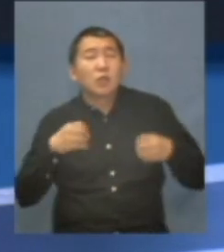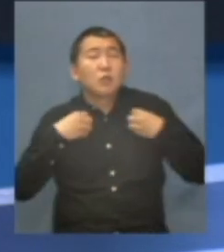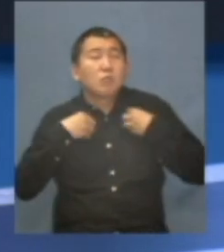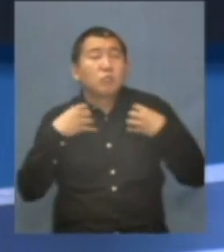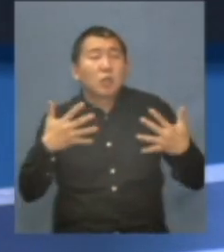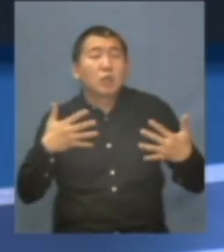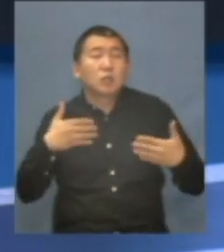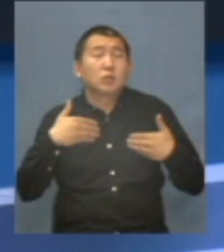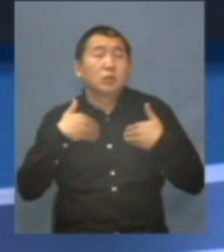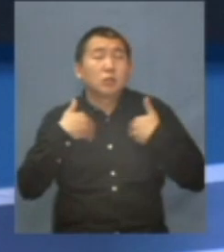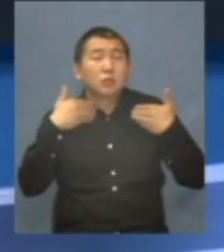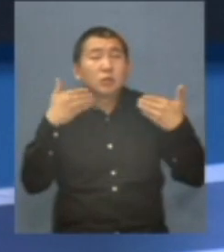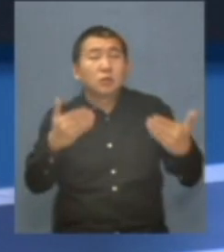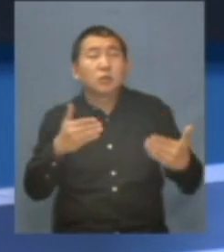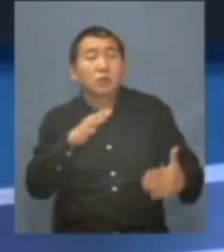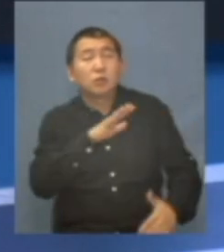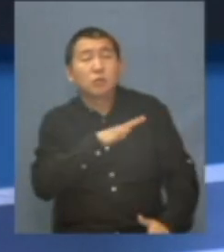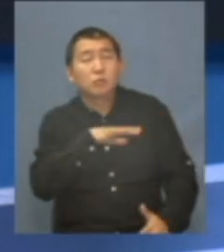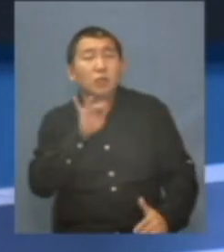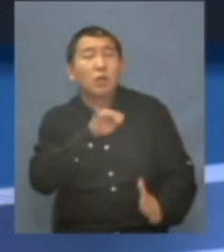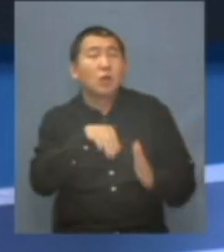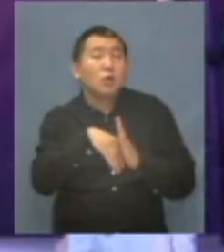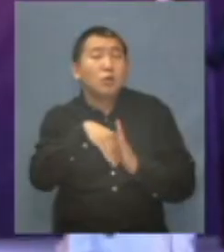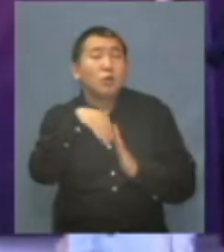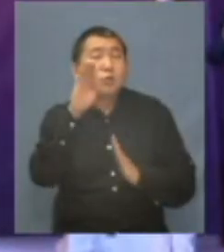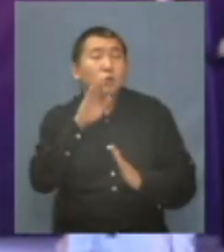үлес қосқан мамандарды марапаттады.